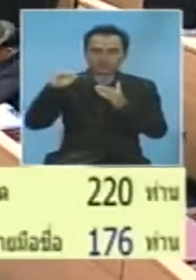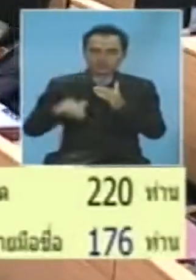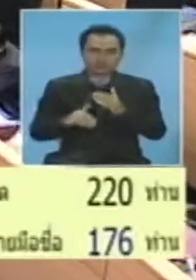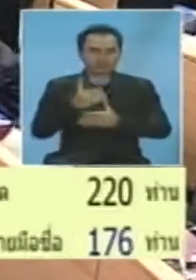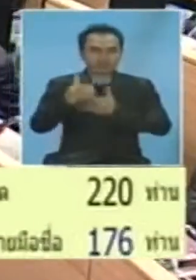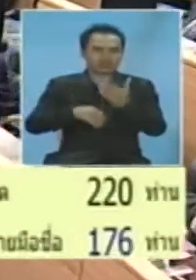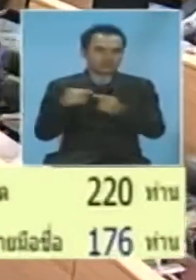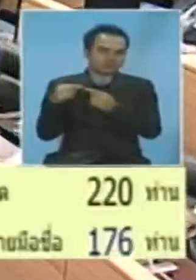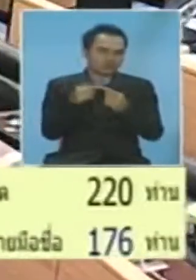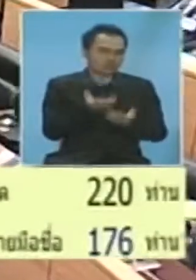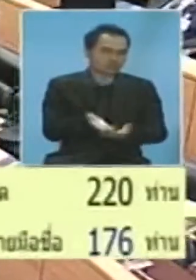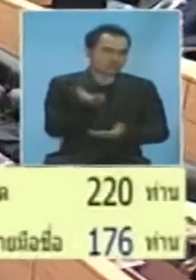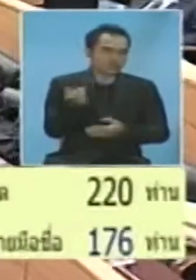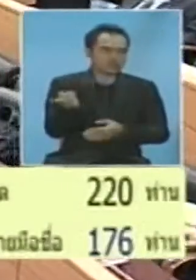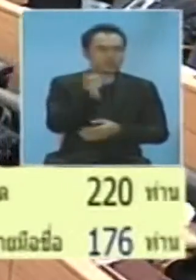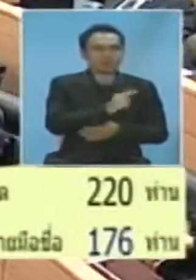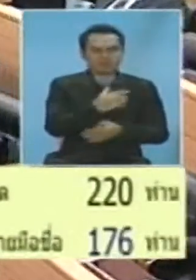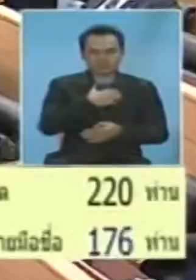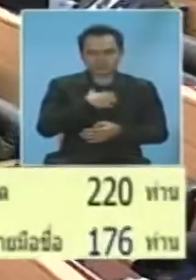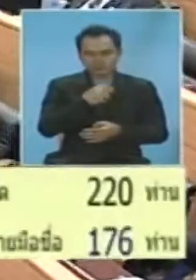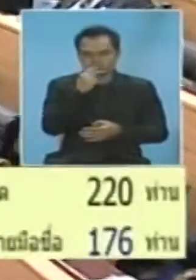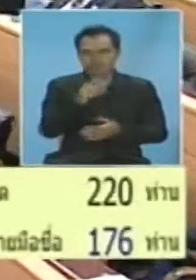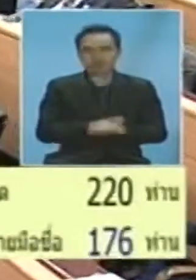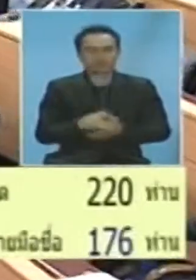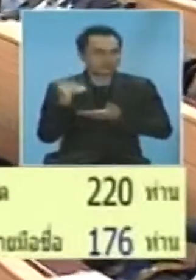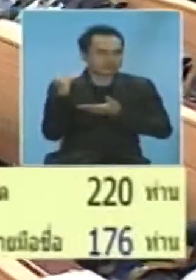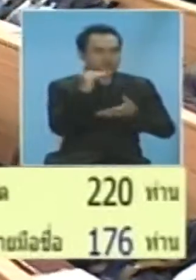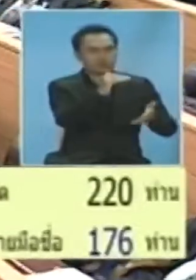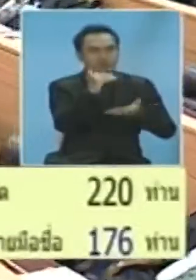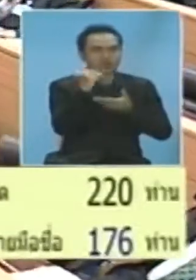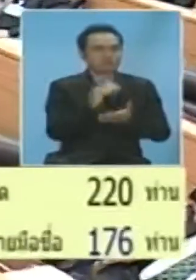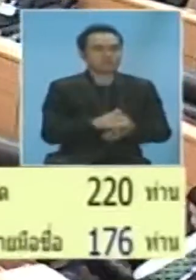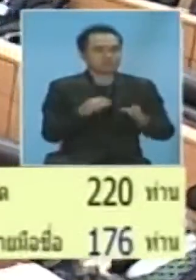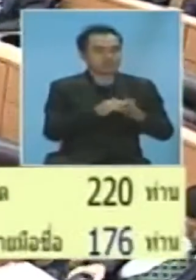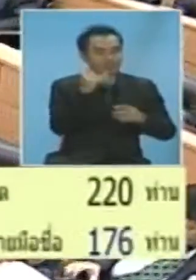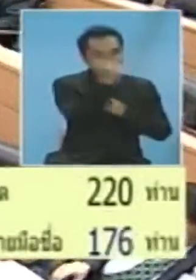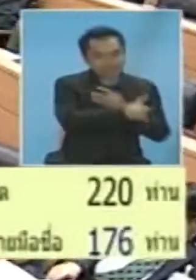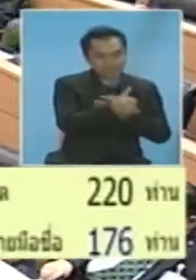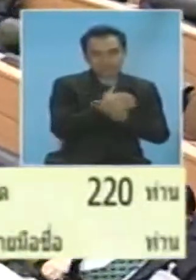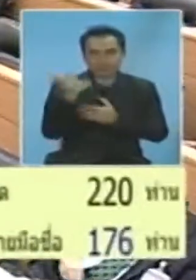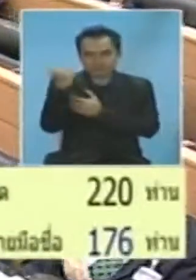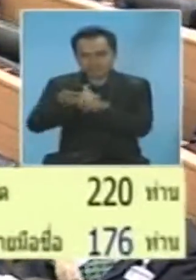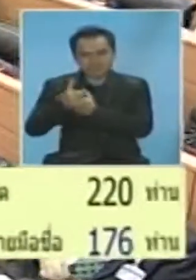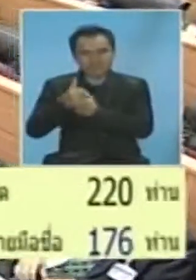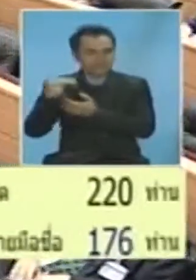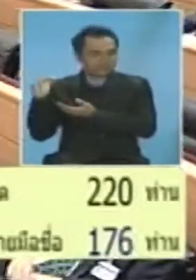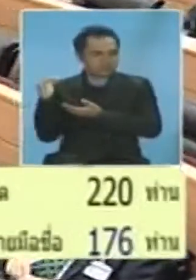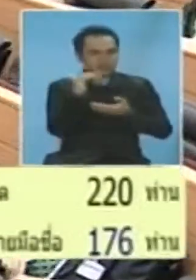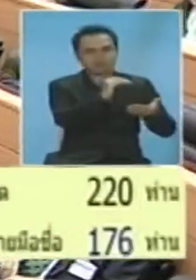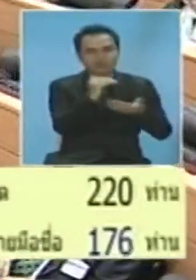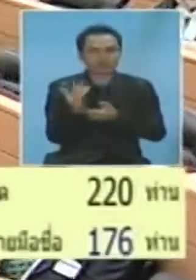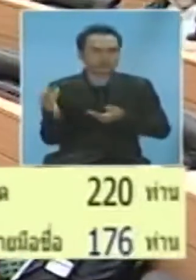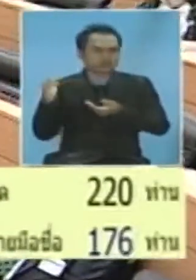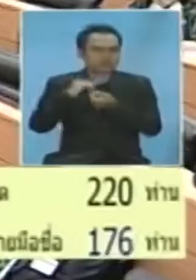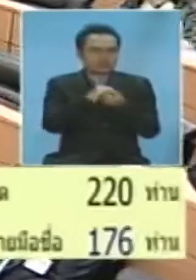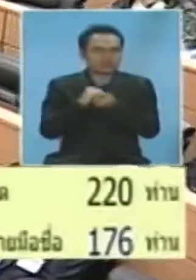าสูงโดยอ้างว่าเป็นการระบายข้าวแบบรัฐต่อรัฐแต่ในความเป็นจริงแล้วกลับปรากฏว่